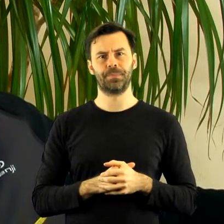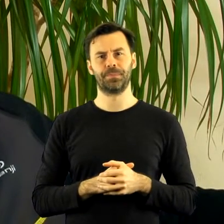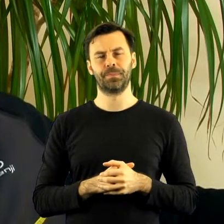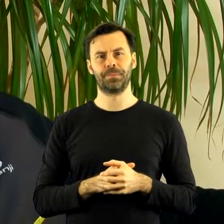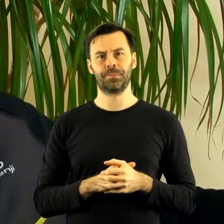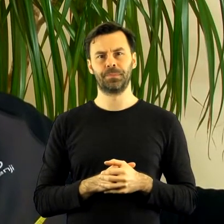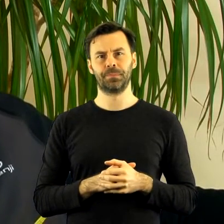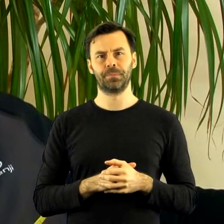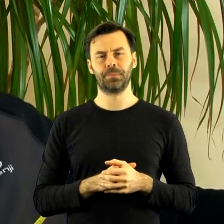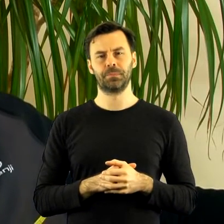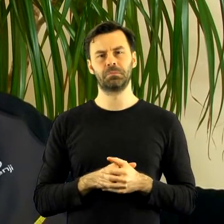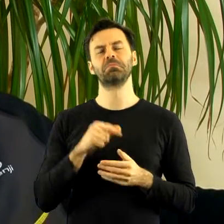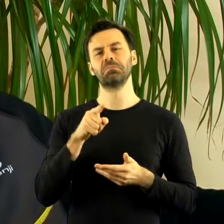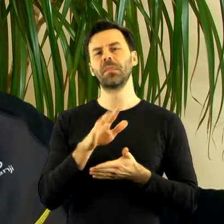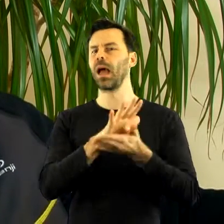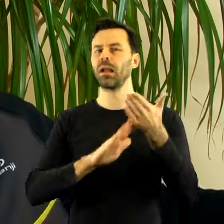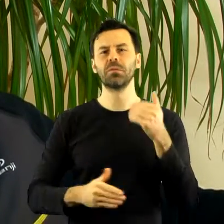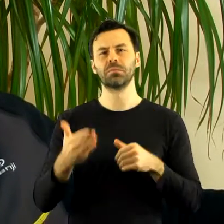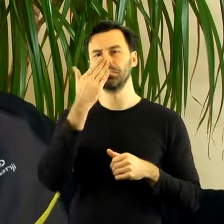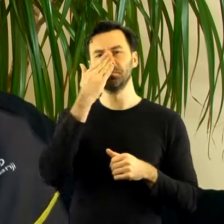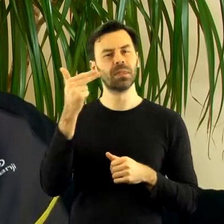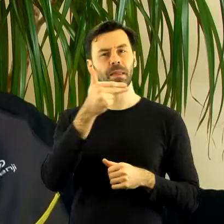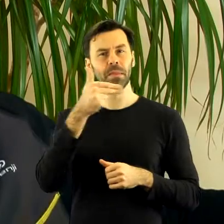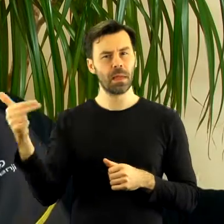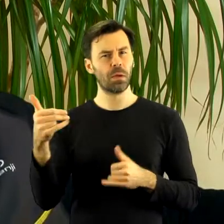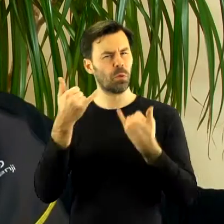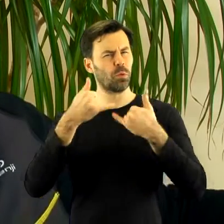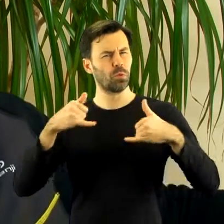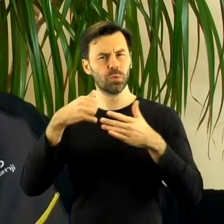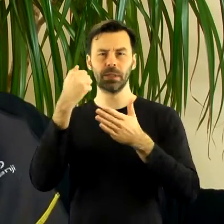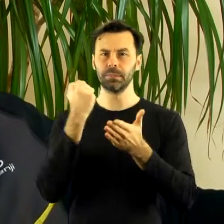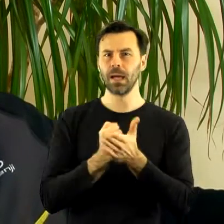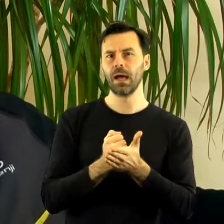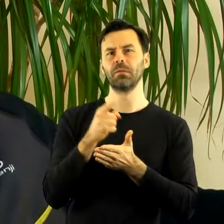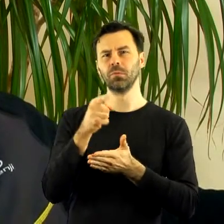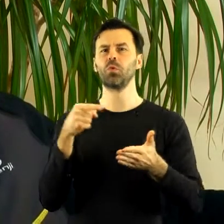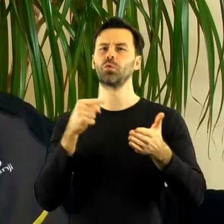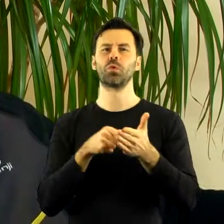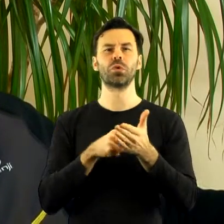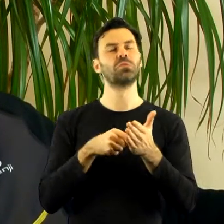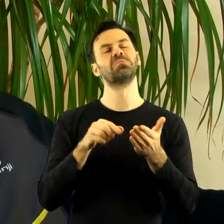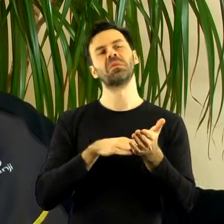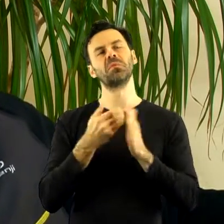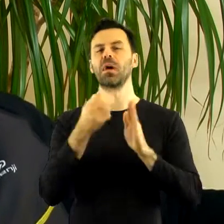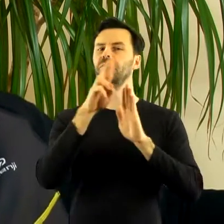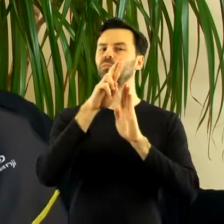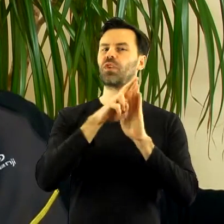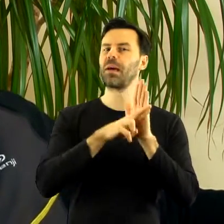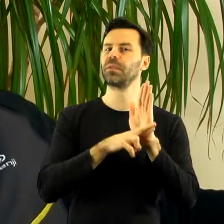różne felietony, artykuły na temat no, takich spraw, które gdzieś tam przeważnie dotyczyły jakichś